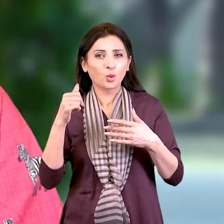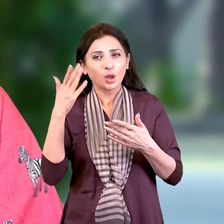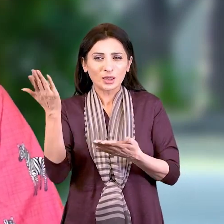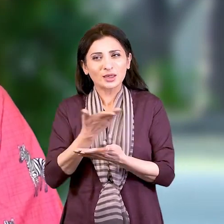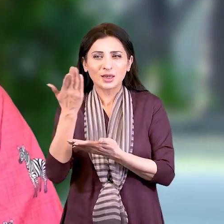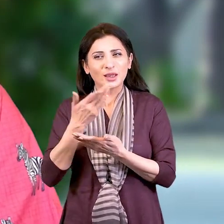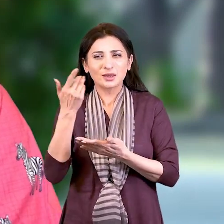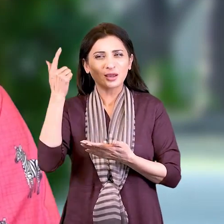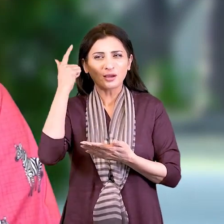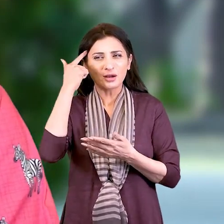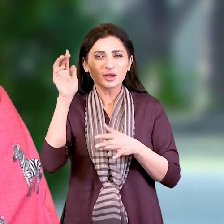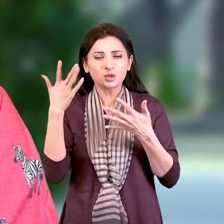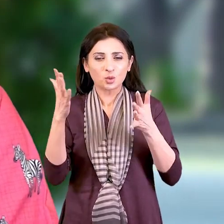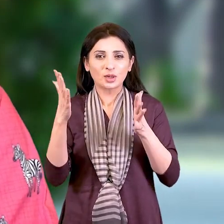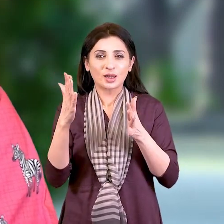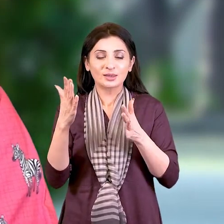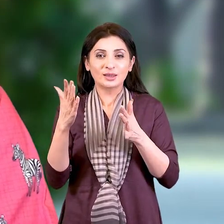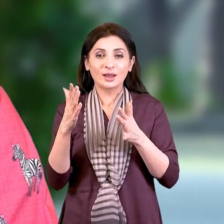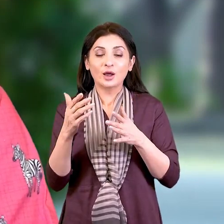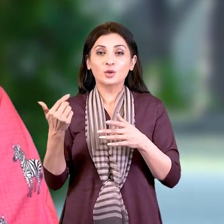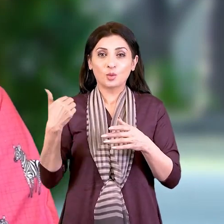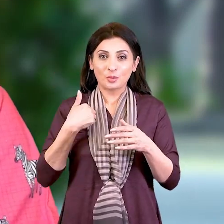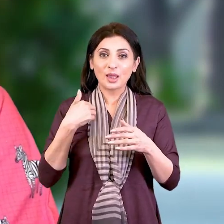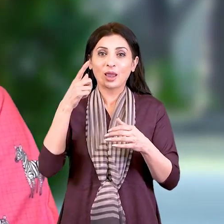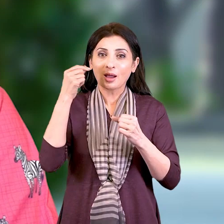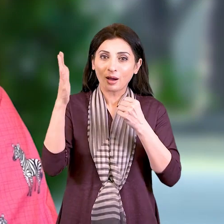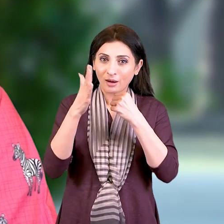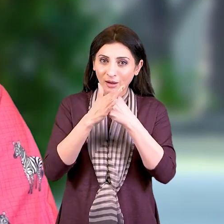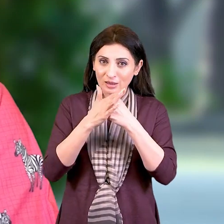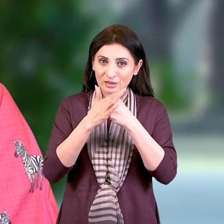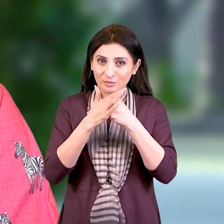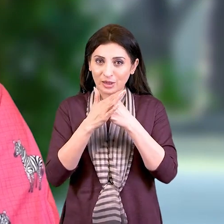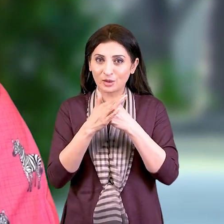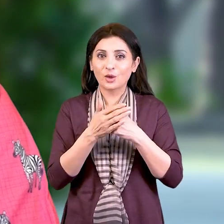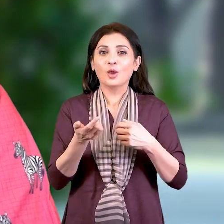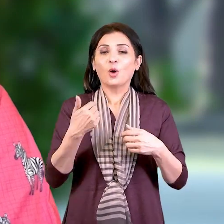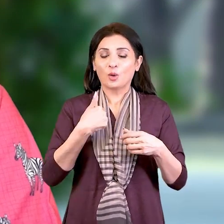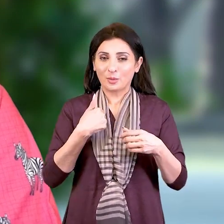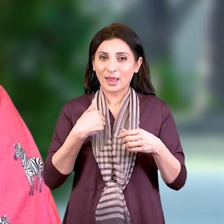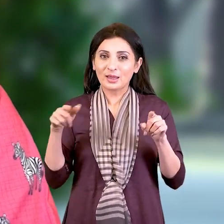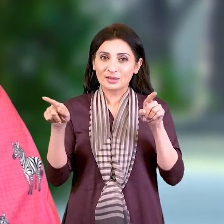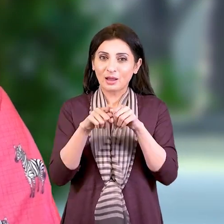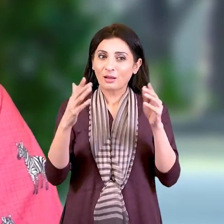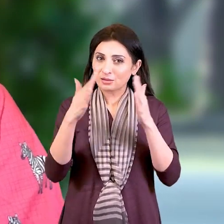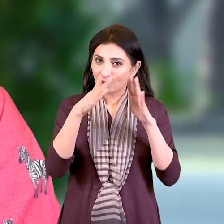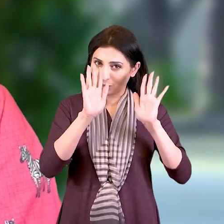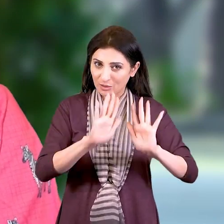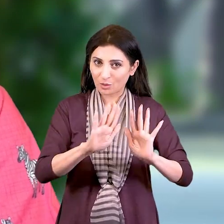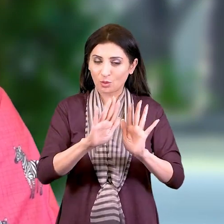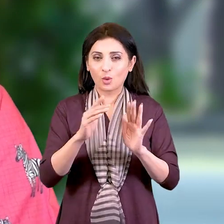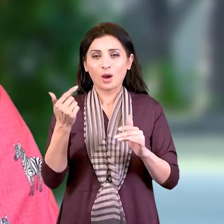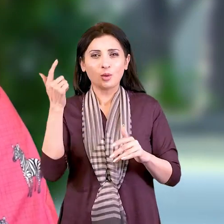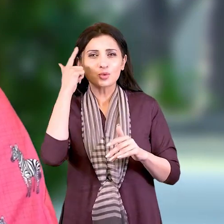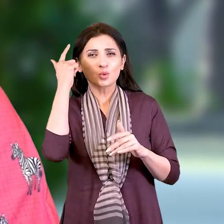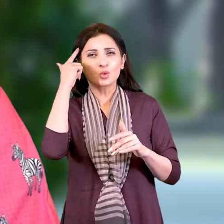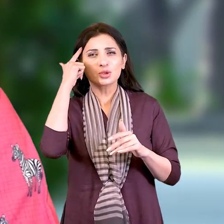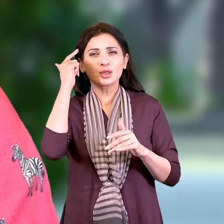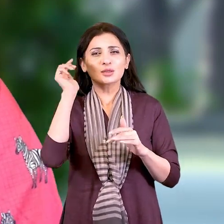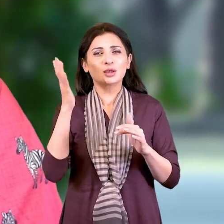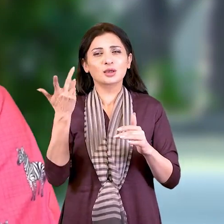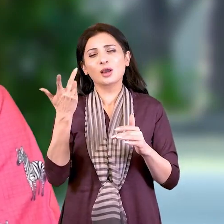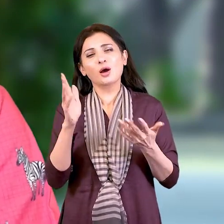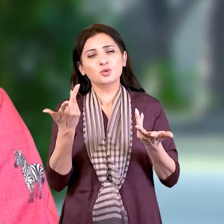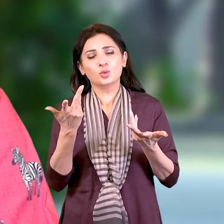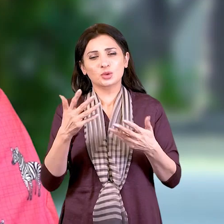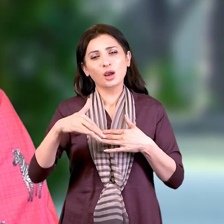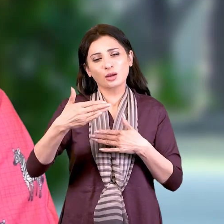और innovative ideas आना मुश्किल होता है. So when my husband and I were home, we were not running around trying to do something or the other all the time. We